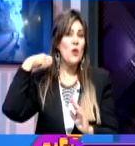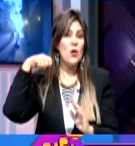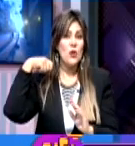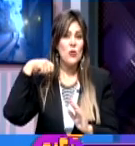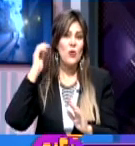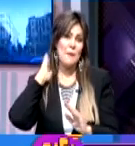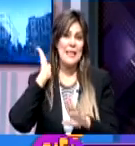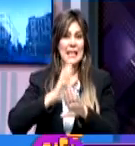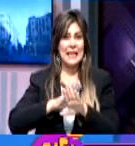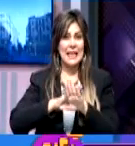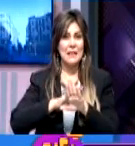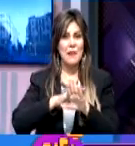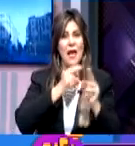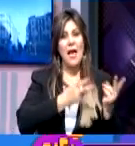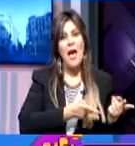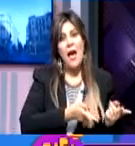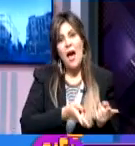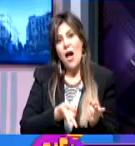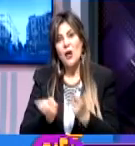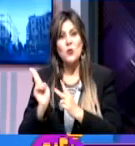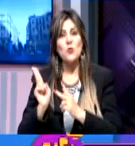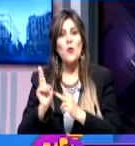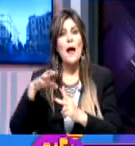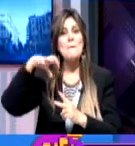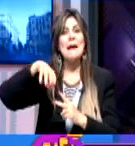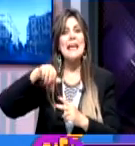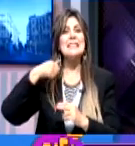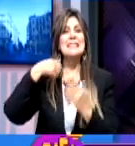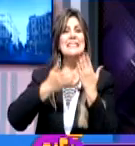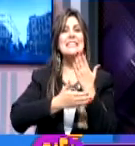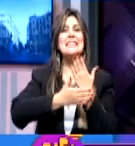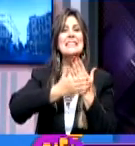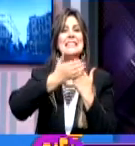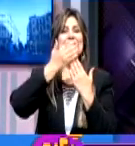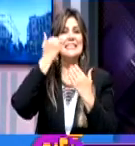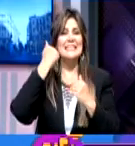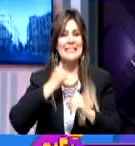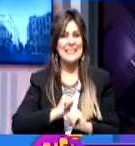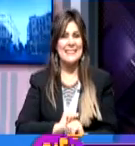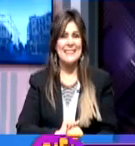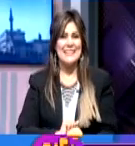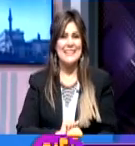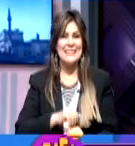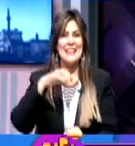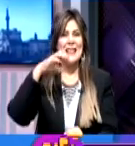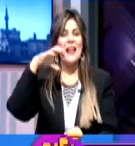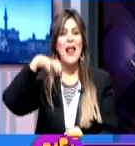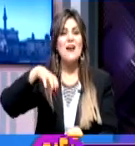خدمات الدوله الوزارات يعني للعاصمه الاداريه، وده موضوع كبير جدا هنتكلم بعد دلوقتي